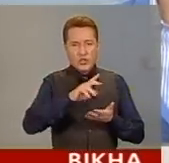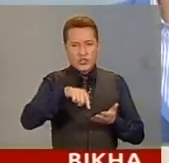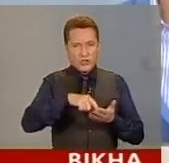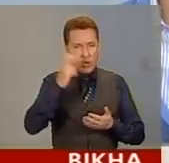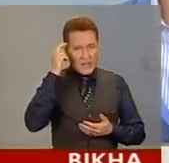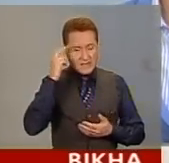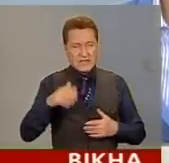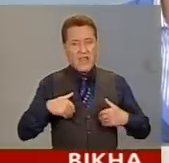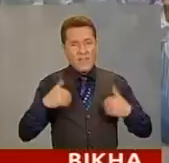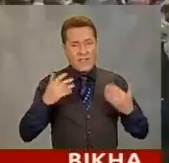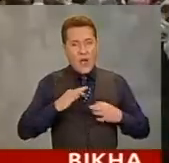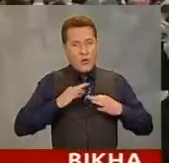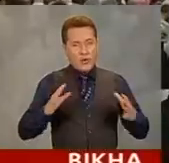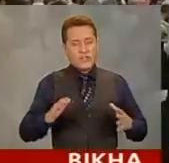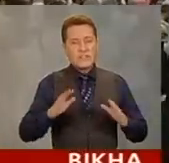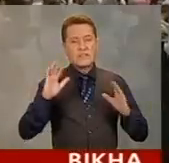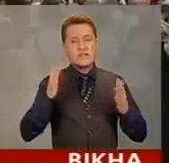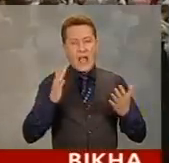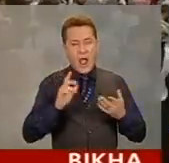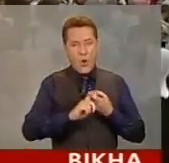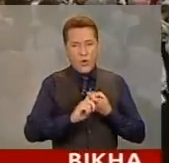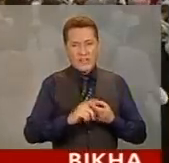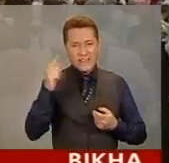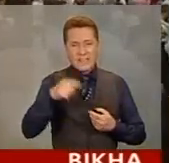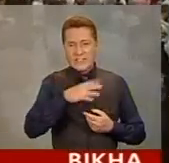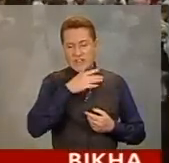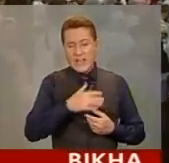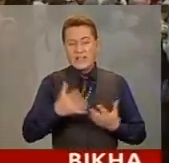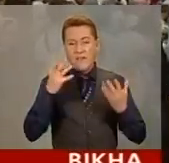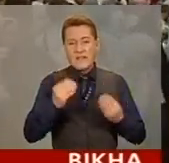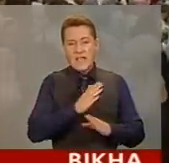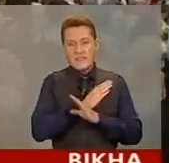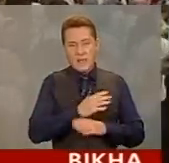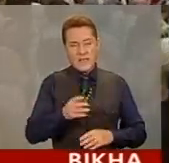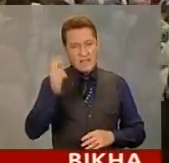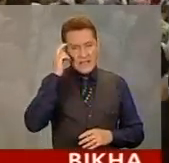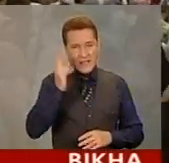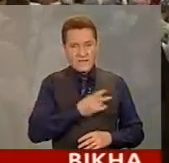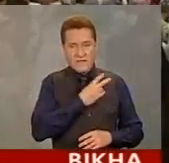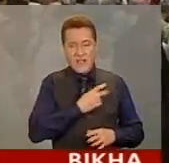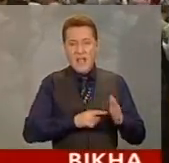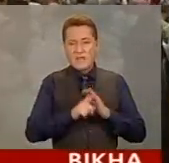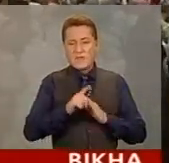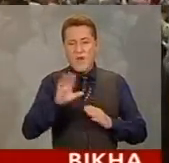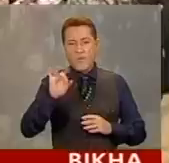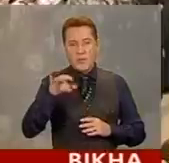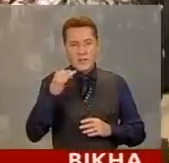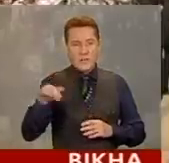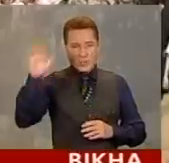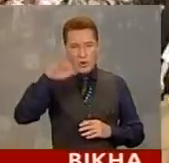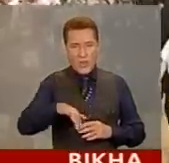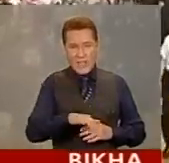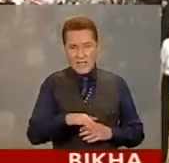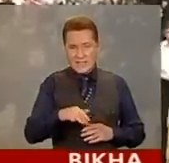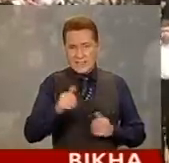Так, вітаю. Від урочистості з нагоди тисячоліття від дня смерті київського князя Володимира Великого розпочалися на Володимирській гірці. Там, біля